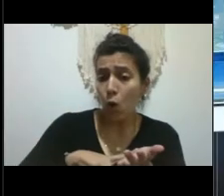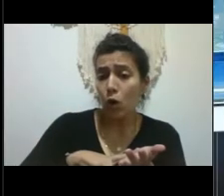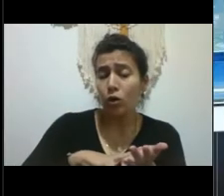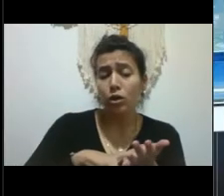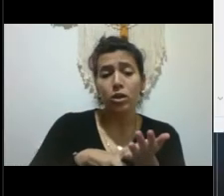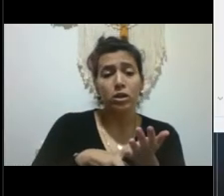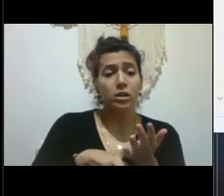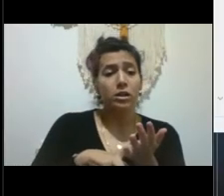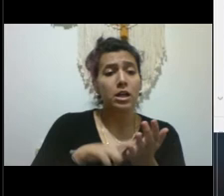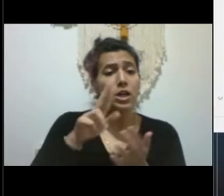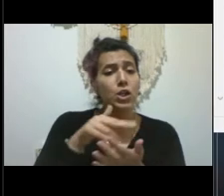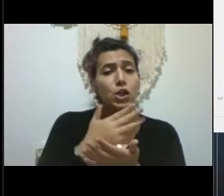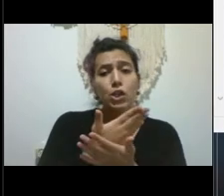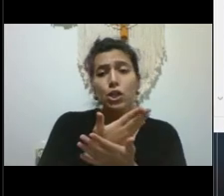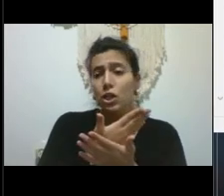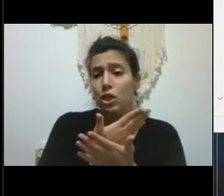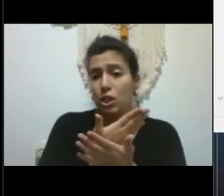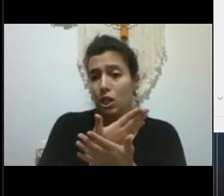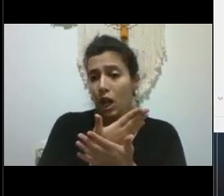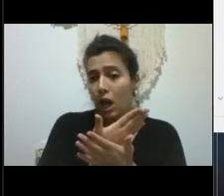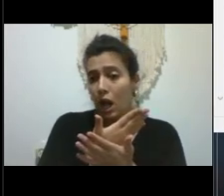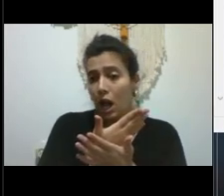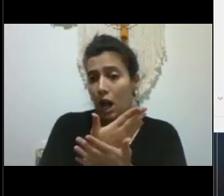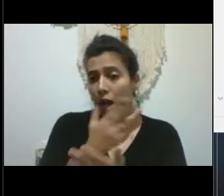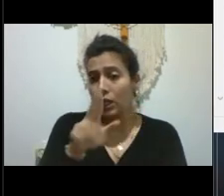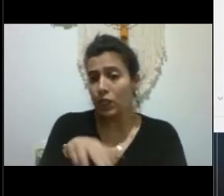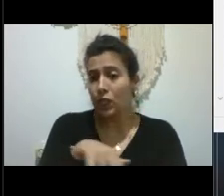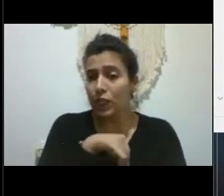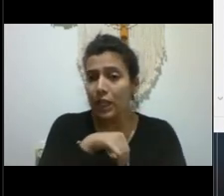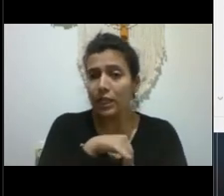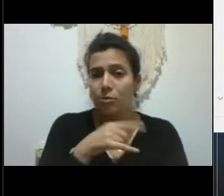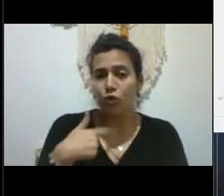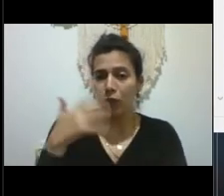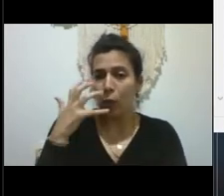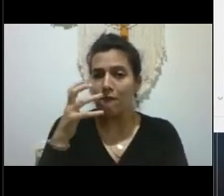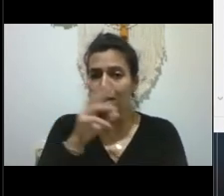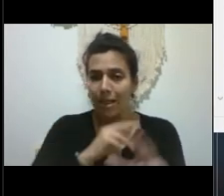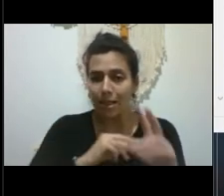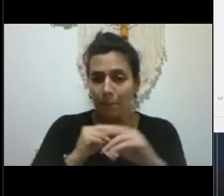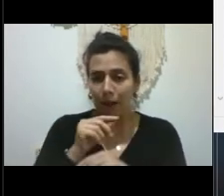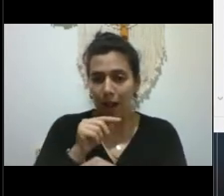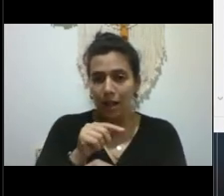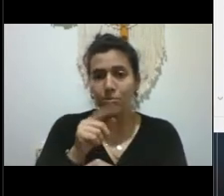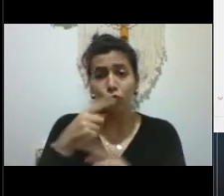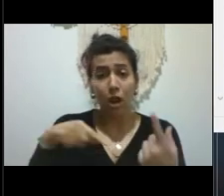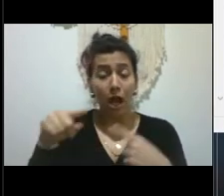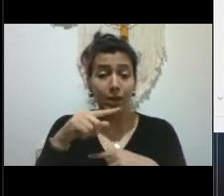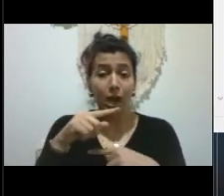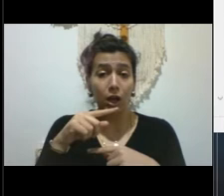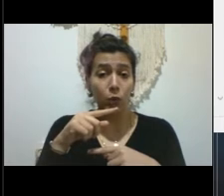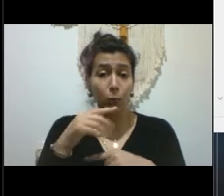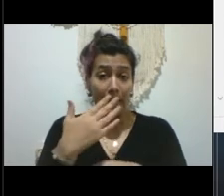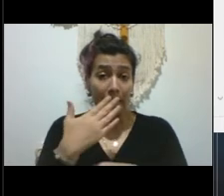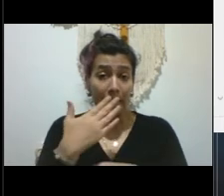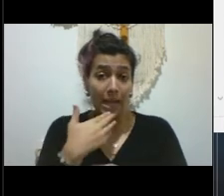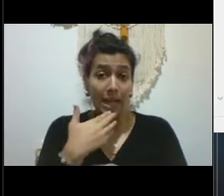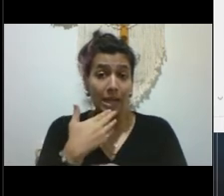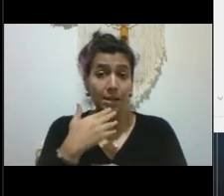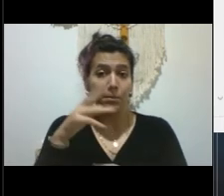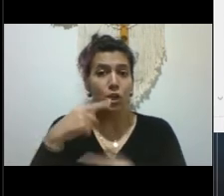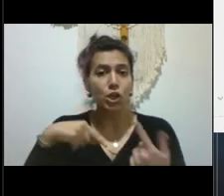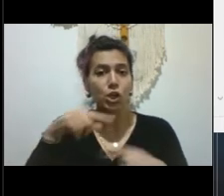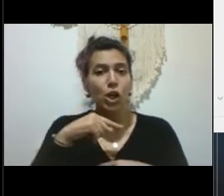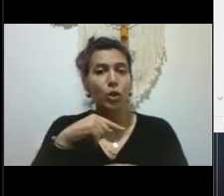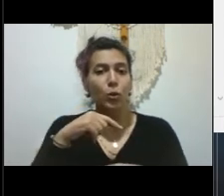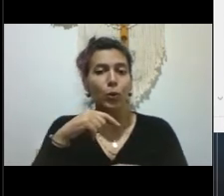יש הרבה, יש עניינים שאני אוהב לדבר עליהם, שאנחנו בתור ישראלים, יש לנו תכונות אופי